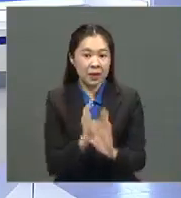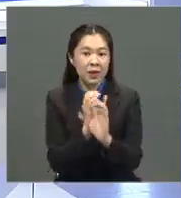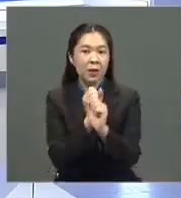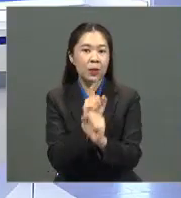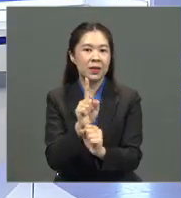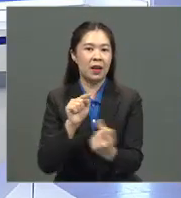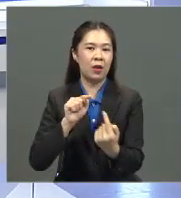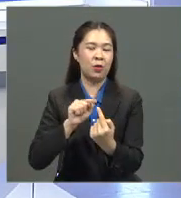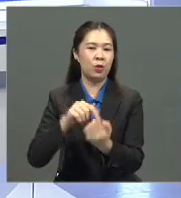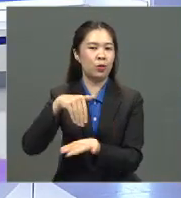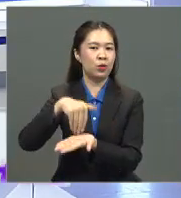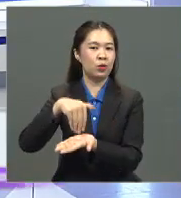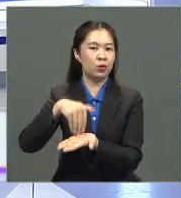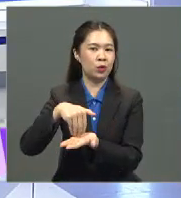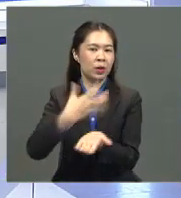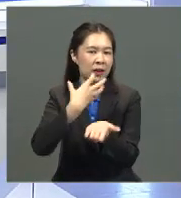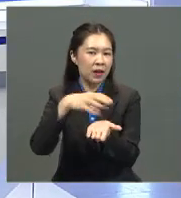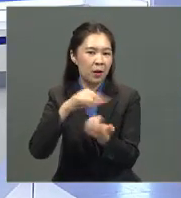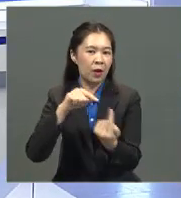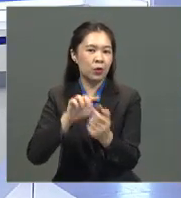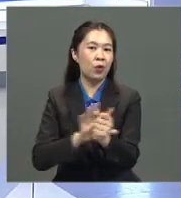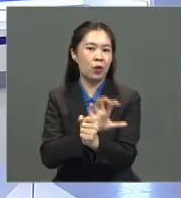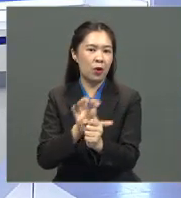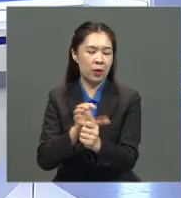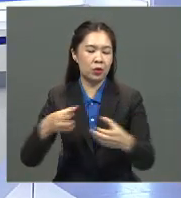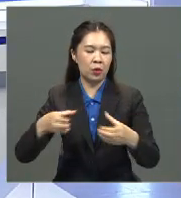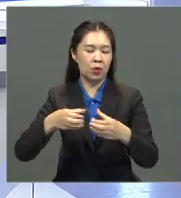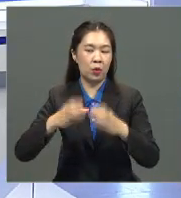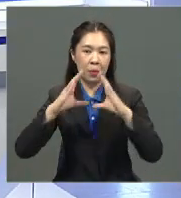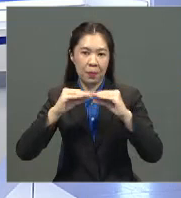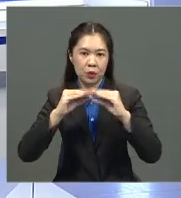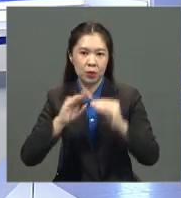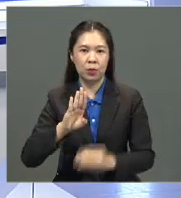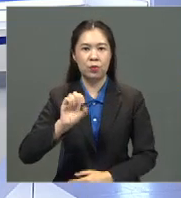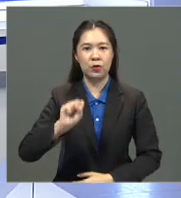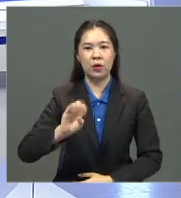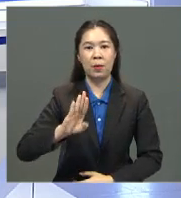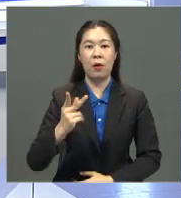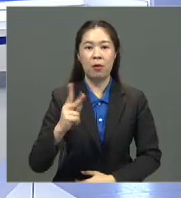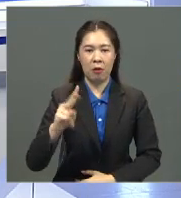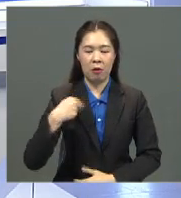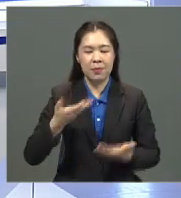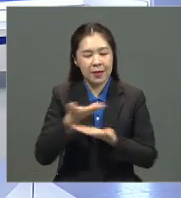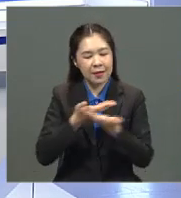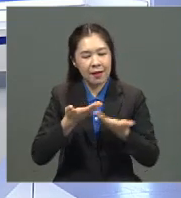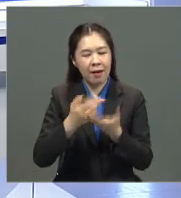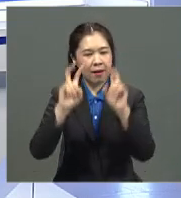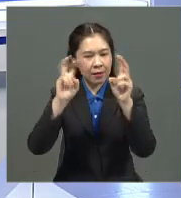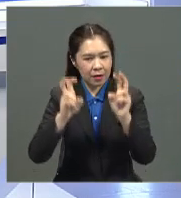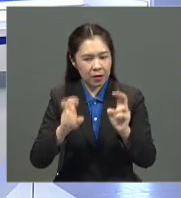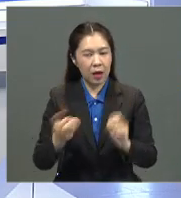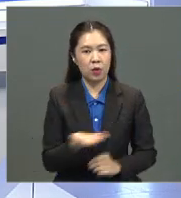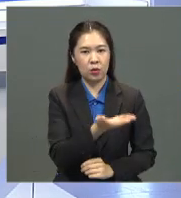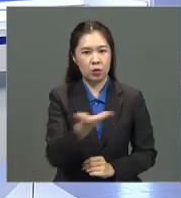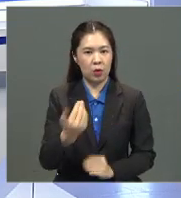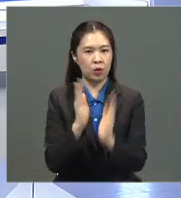วันที่ 3พคแหลงไปเมื่อสักครู่นี้การประชุมชุดใหญ่นะครับของส.ป.ก.หาดูได้หลายประเด็นนะครับถ้าเรื่องของการทำความ